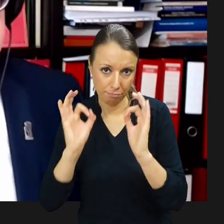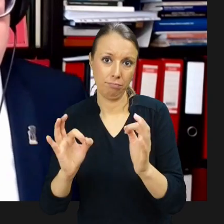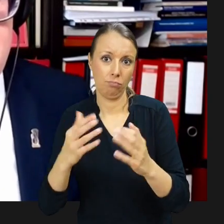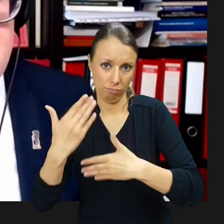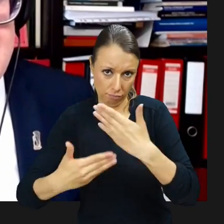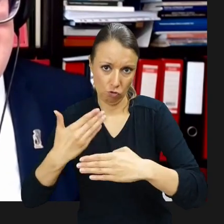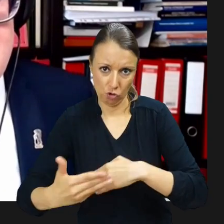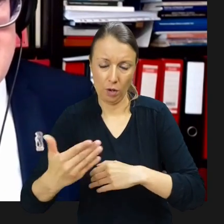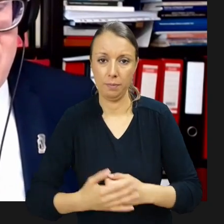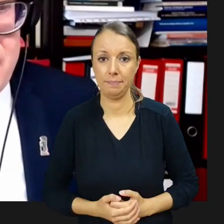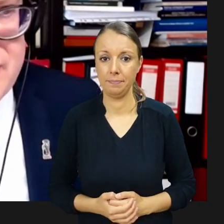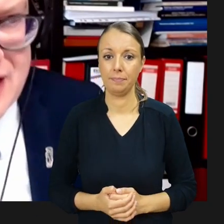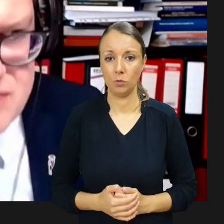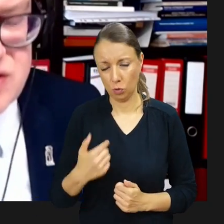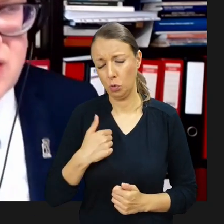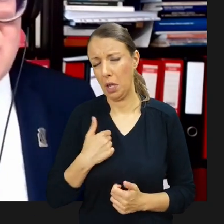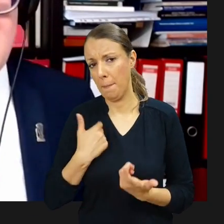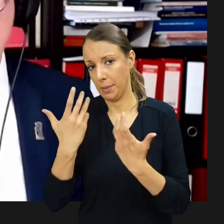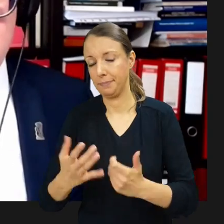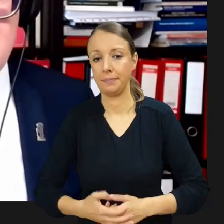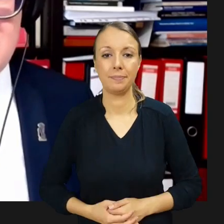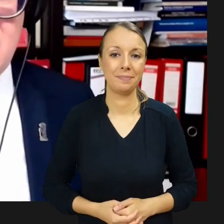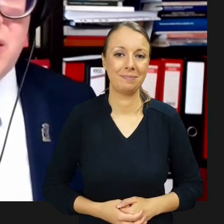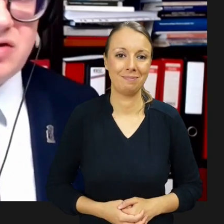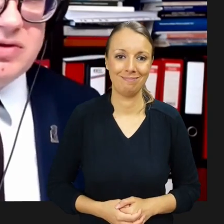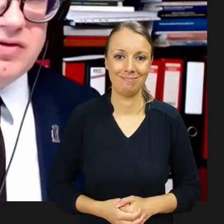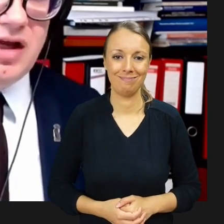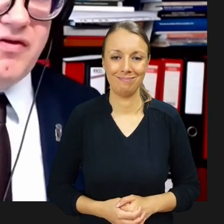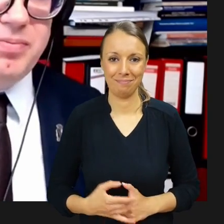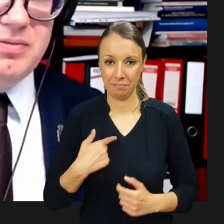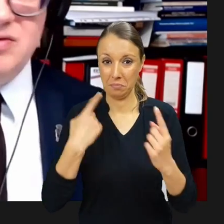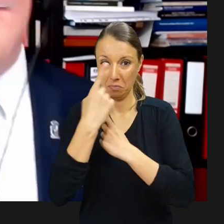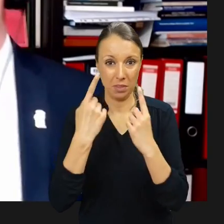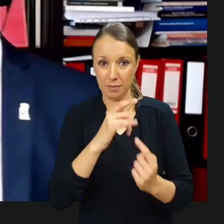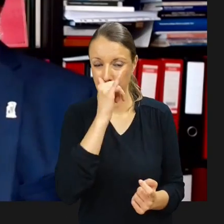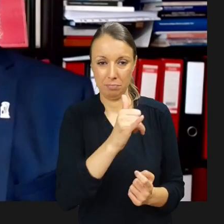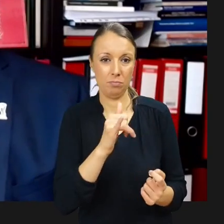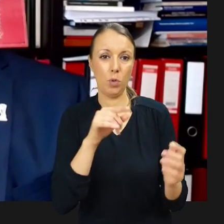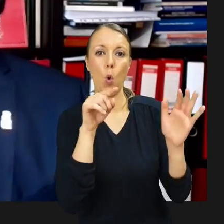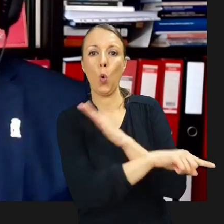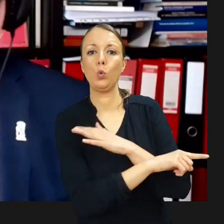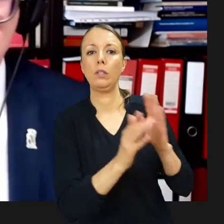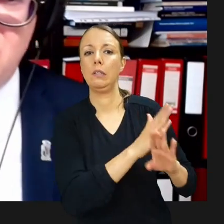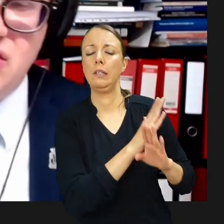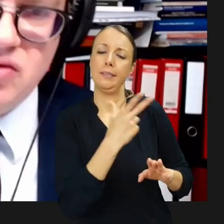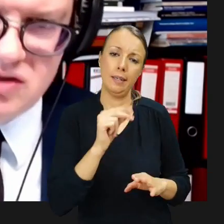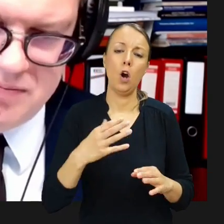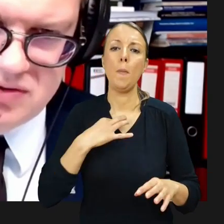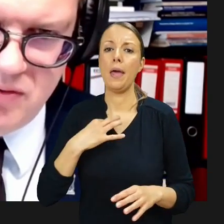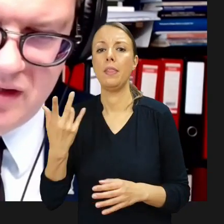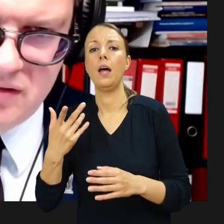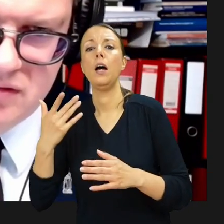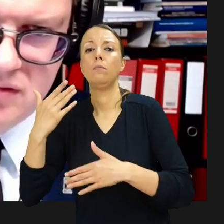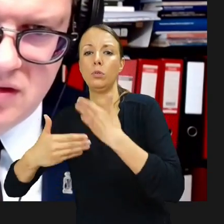Za tym bym optował. Wydaje mi się, że nie da się uciec, obojętnie czy to będzie, tak jak mówię, w postępowaniu cywilnym czy administracyjnym, zawsze będzie to